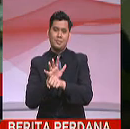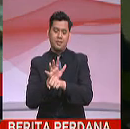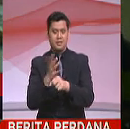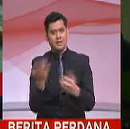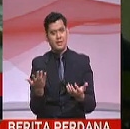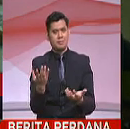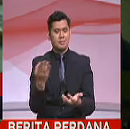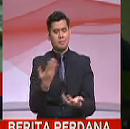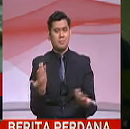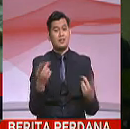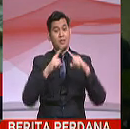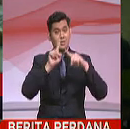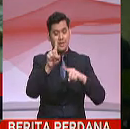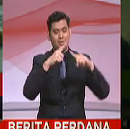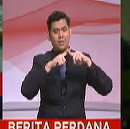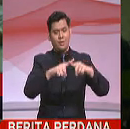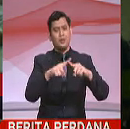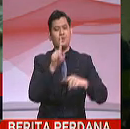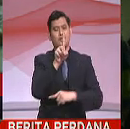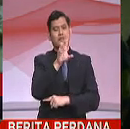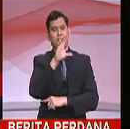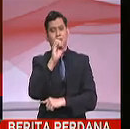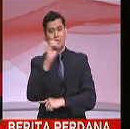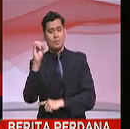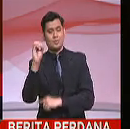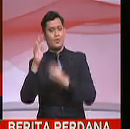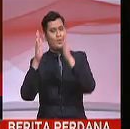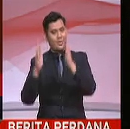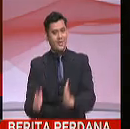lingkungan 100 orang. Tapi alhamdulillah lah,